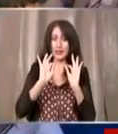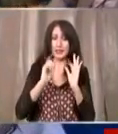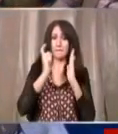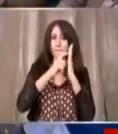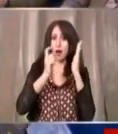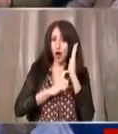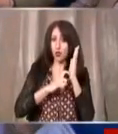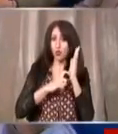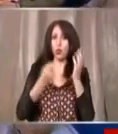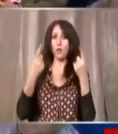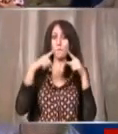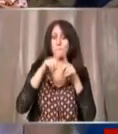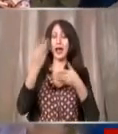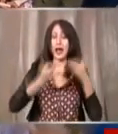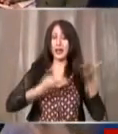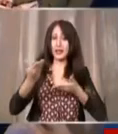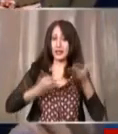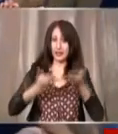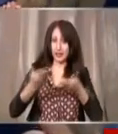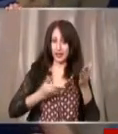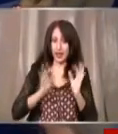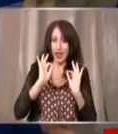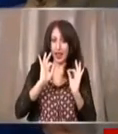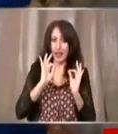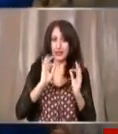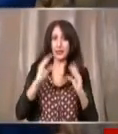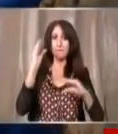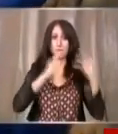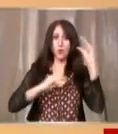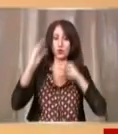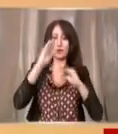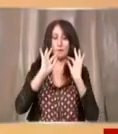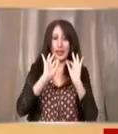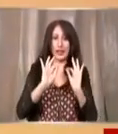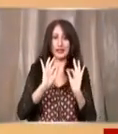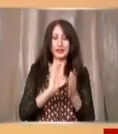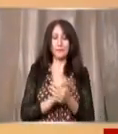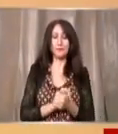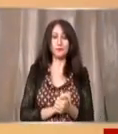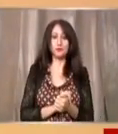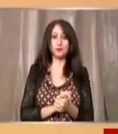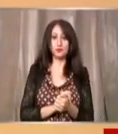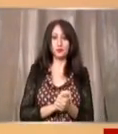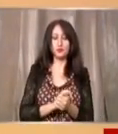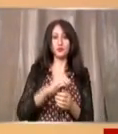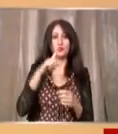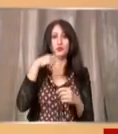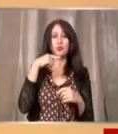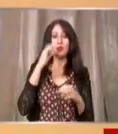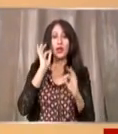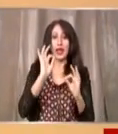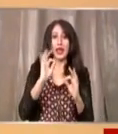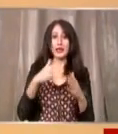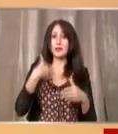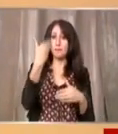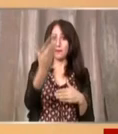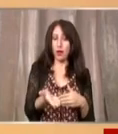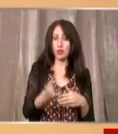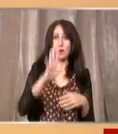واحدة من كل السادة المرشحين. الهيئة الوطنية للانتخابات أعلنت وبشكل صريح أنها لن تقبل